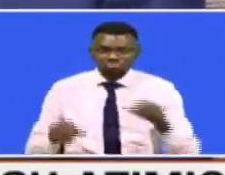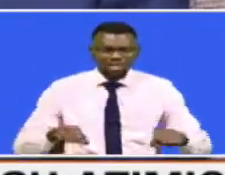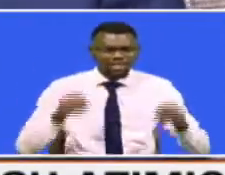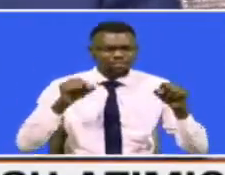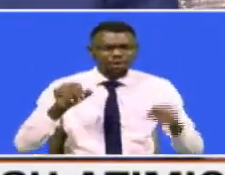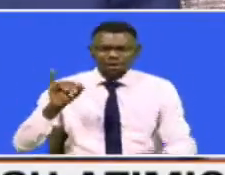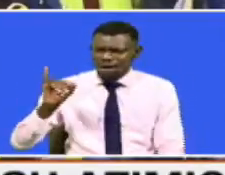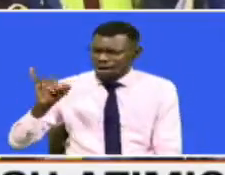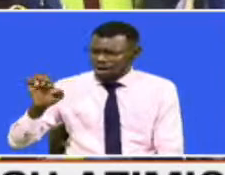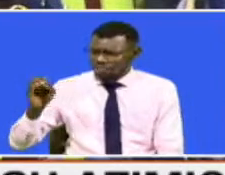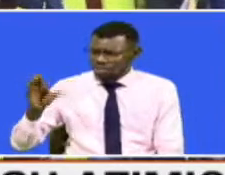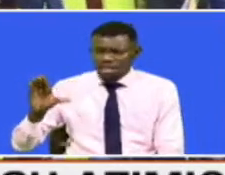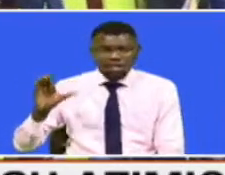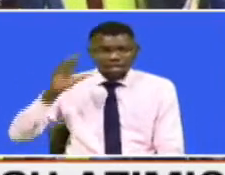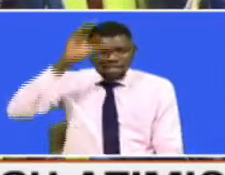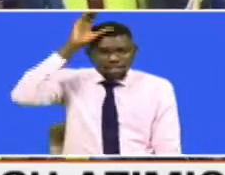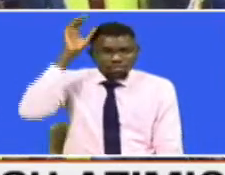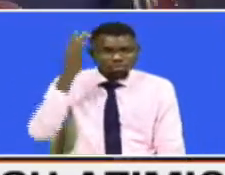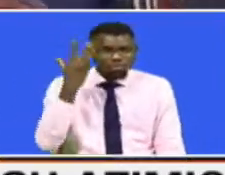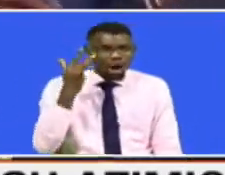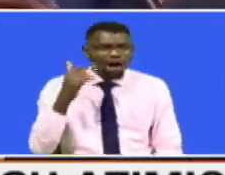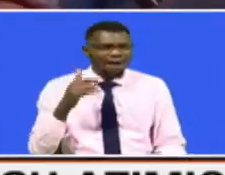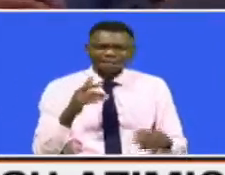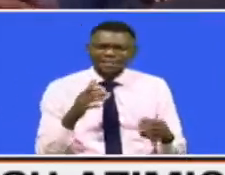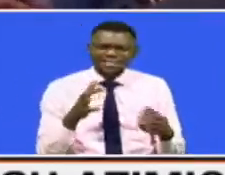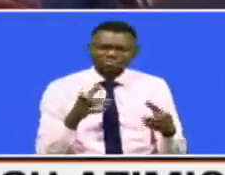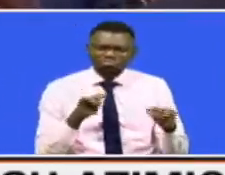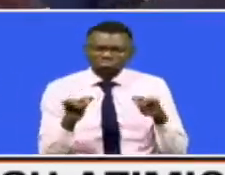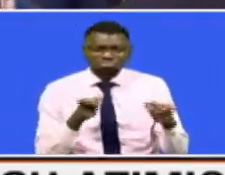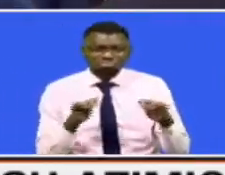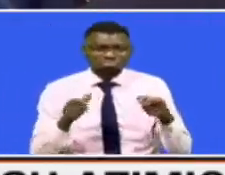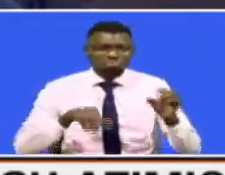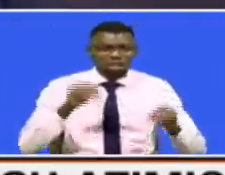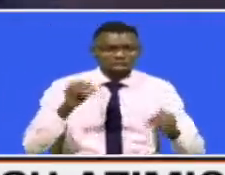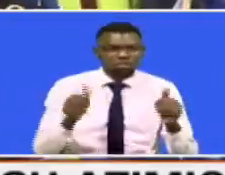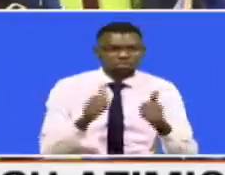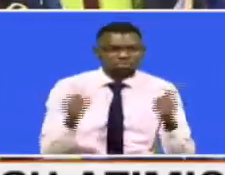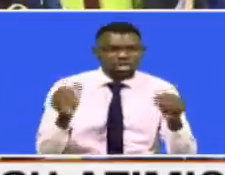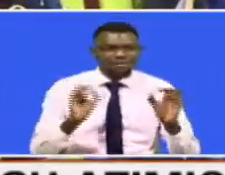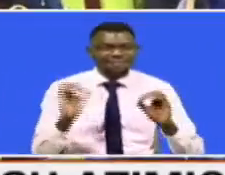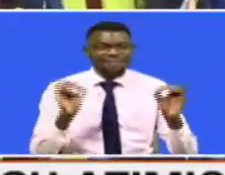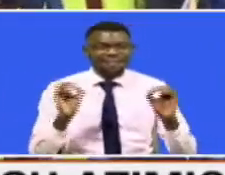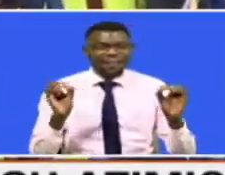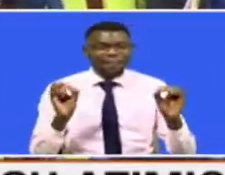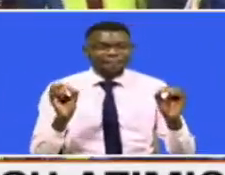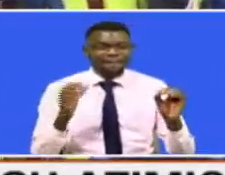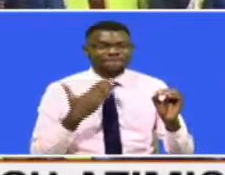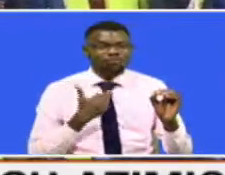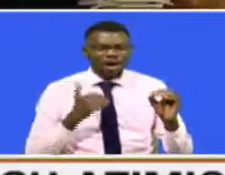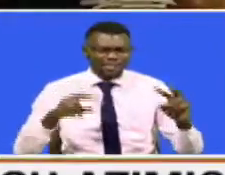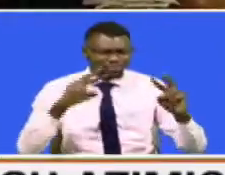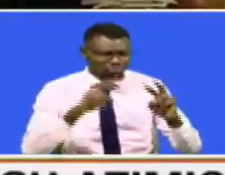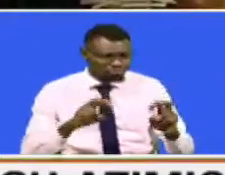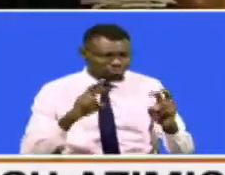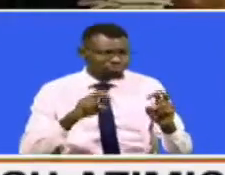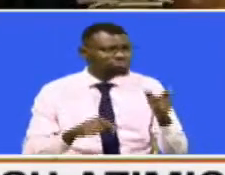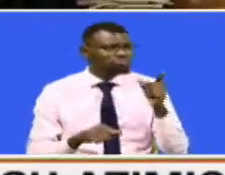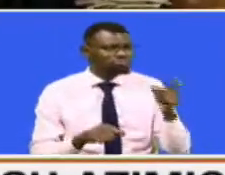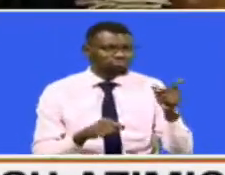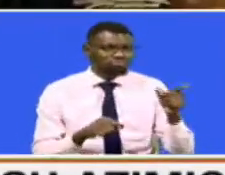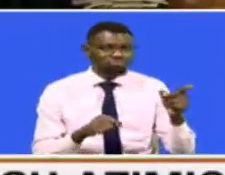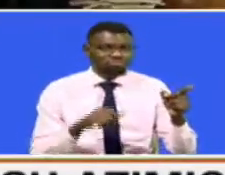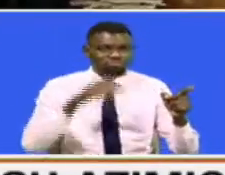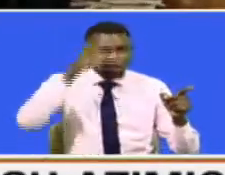wa Fula Chebukati kuhusiana na jinsi alivyoendesha uchaguzi mkuu uliopita, akitaka uchunguzi wa kina